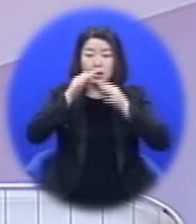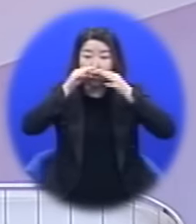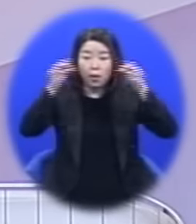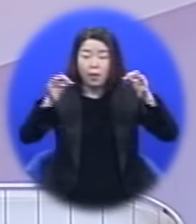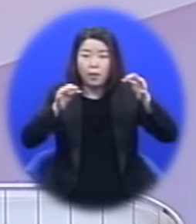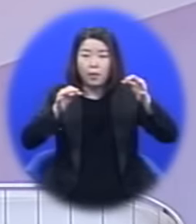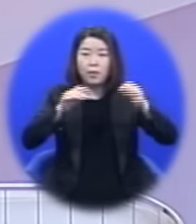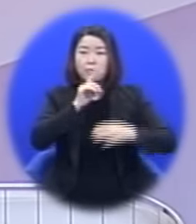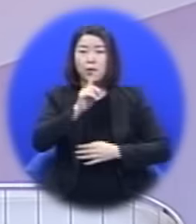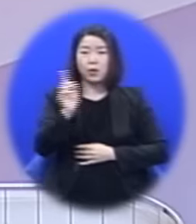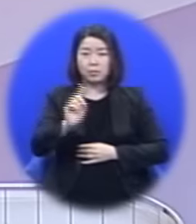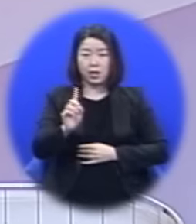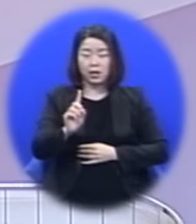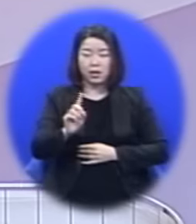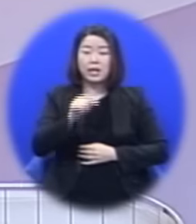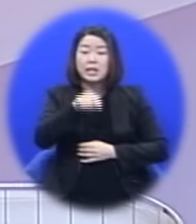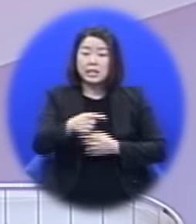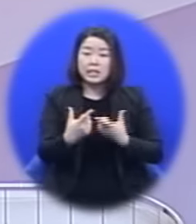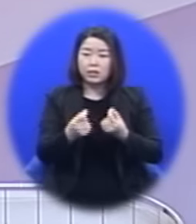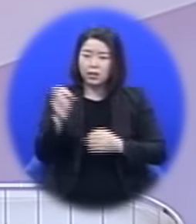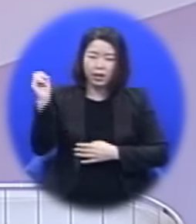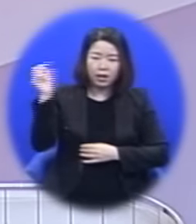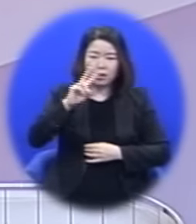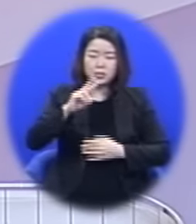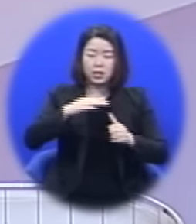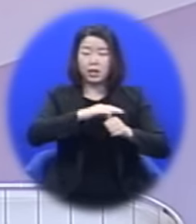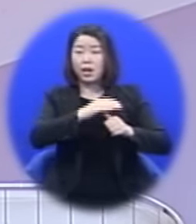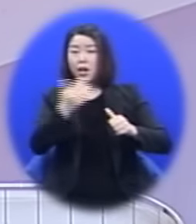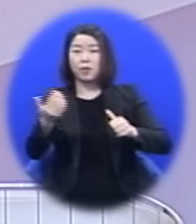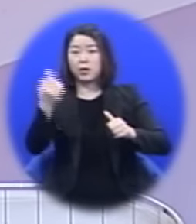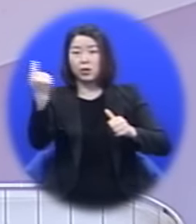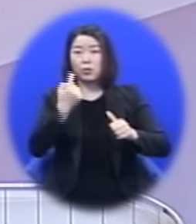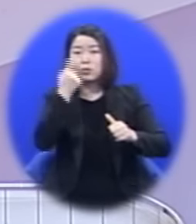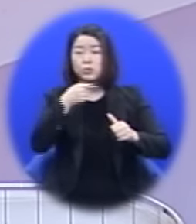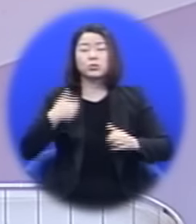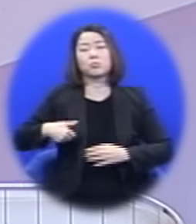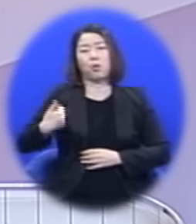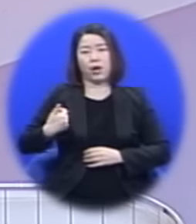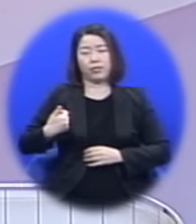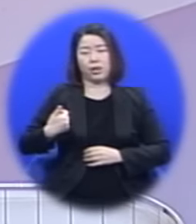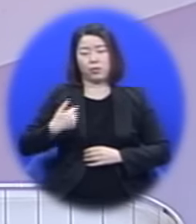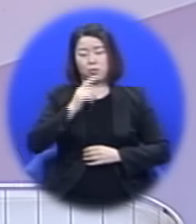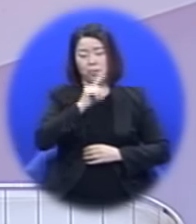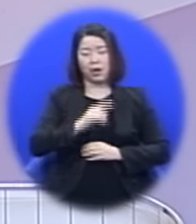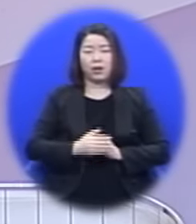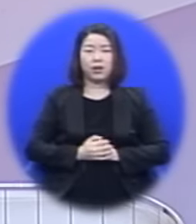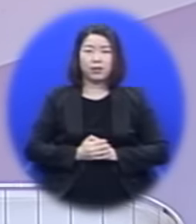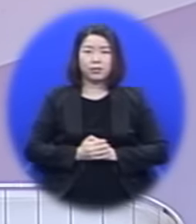말이 이렇게 갑자기 해방이 올 줄은 몰랐다.